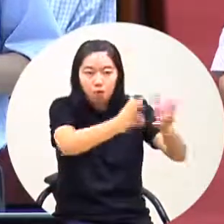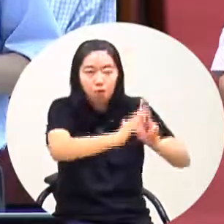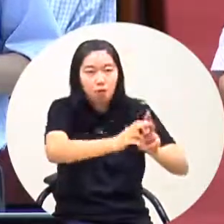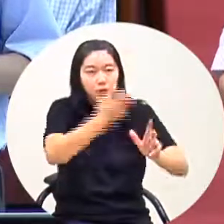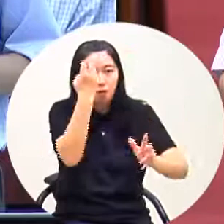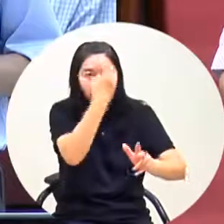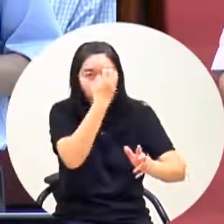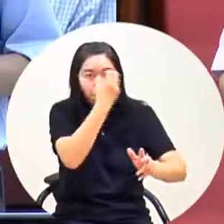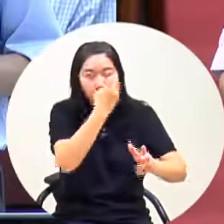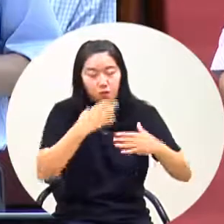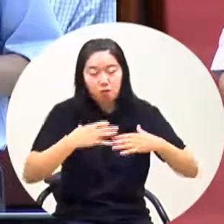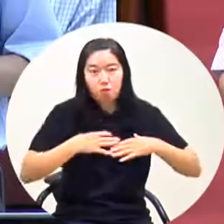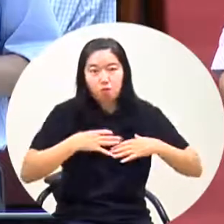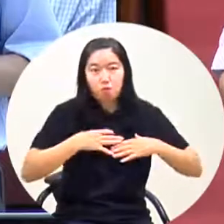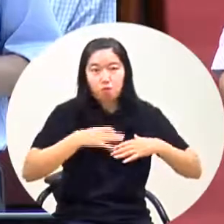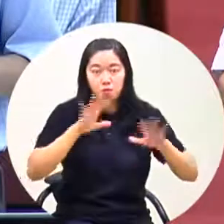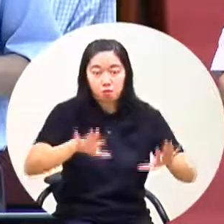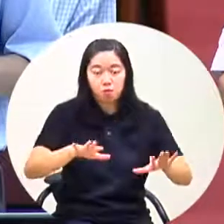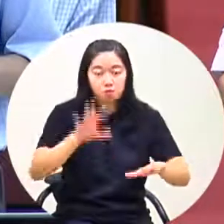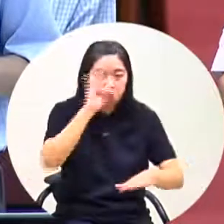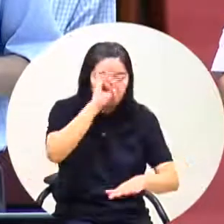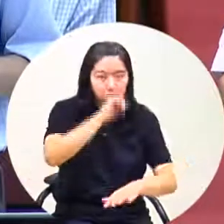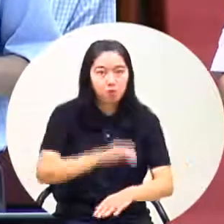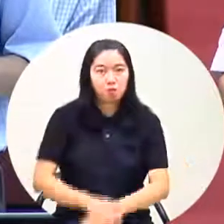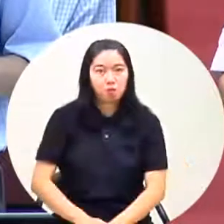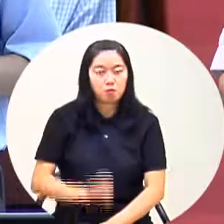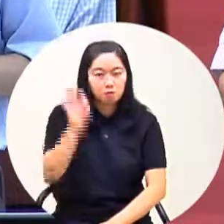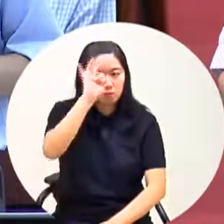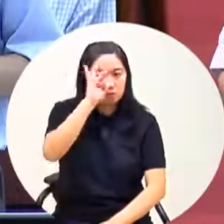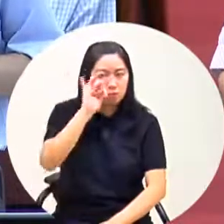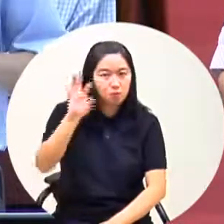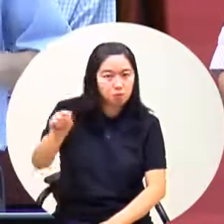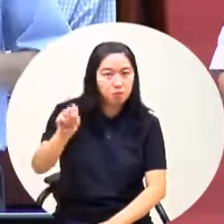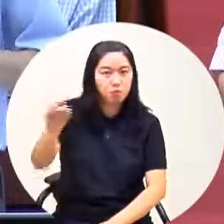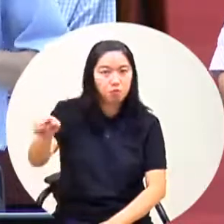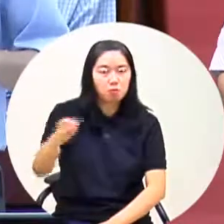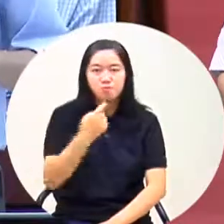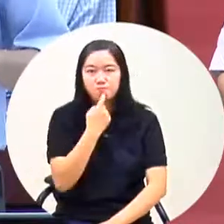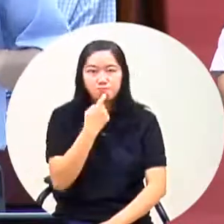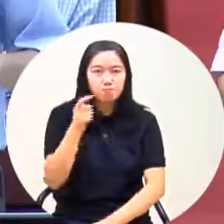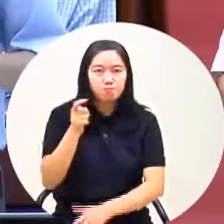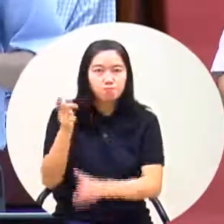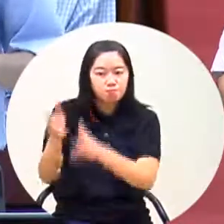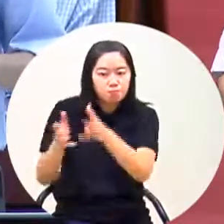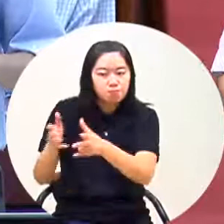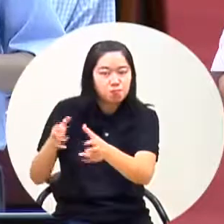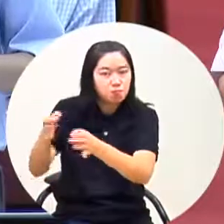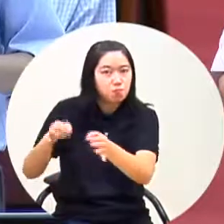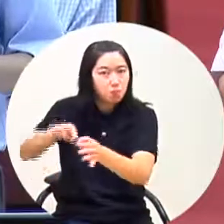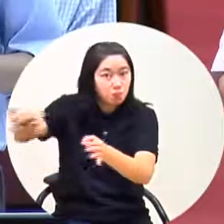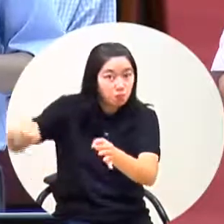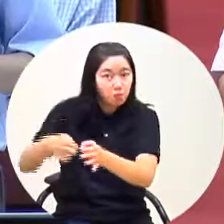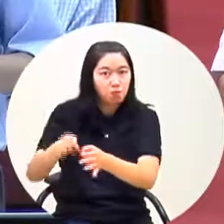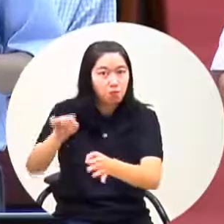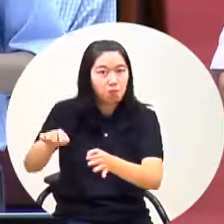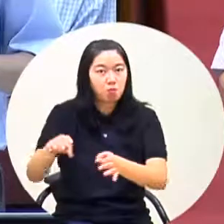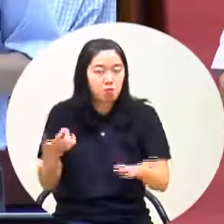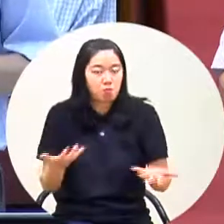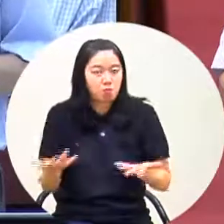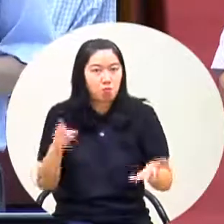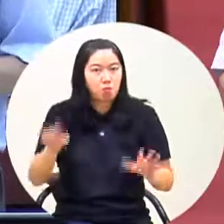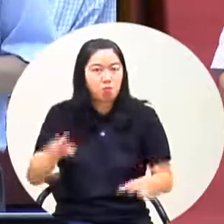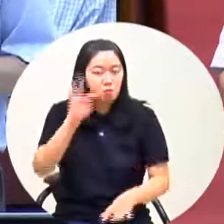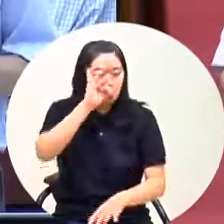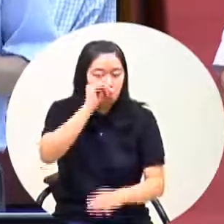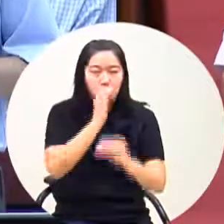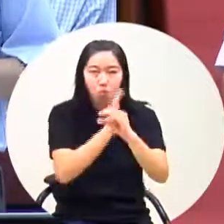有找到那个可疑的厂商啦。啊，因为这个案子目前正在侦办中，我比较